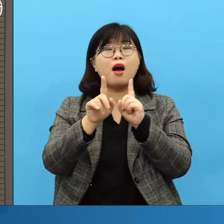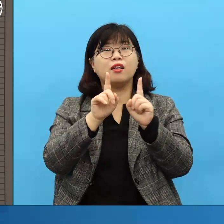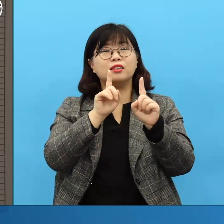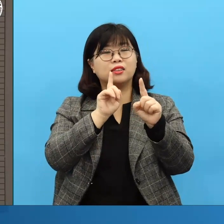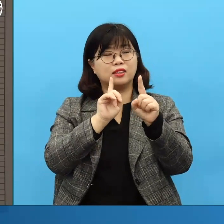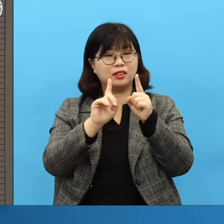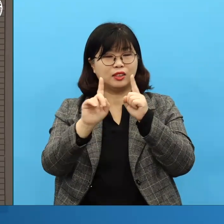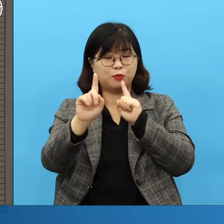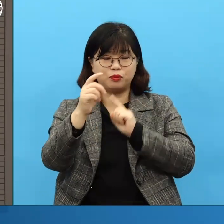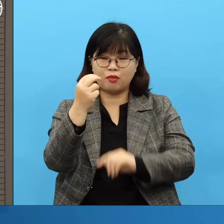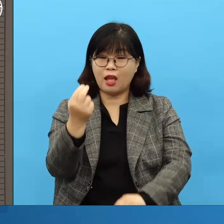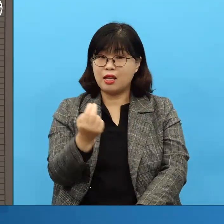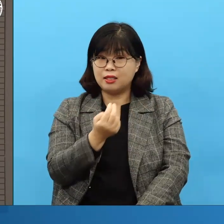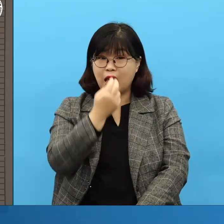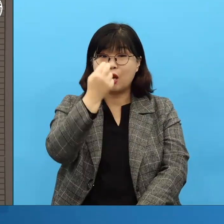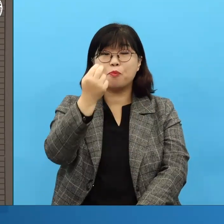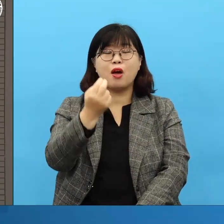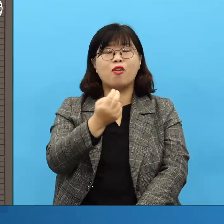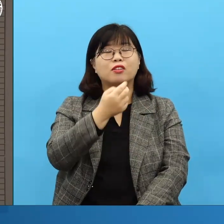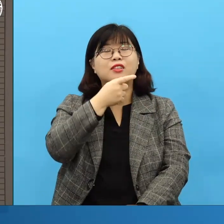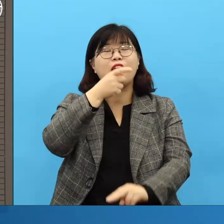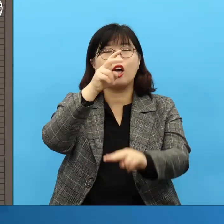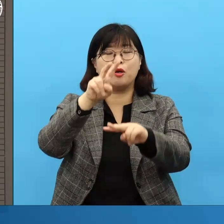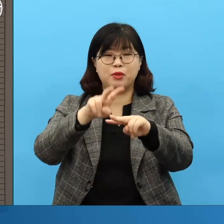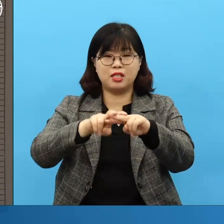귀한 말씀